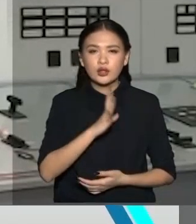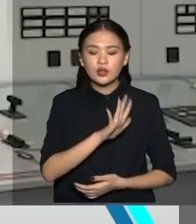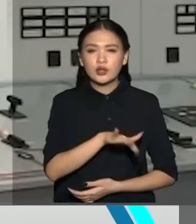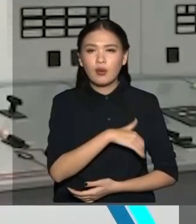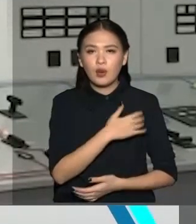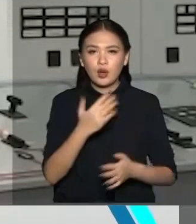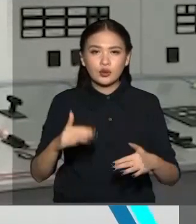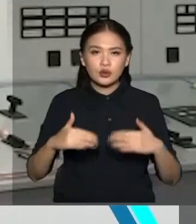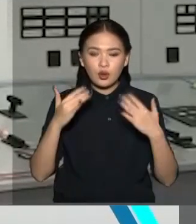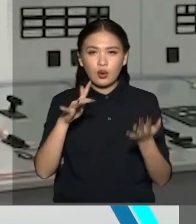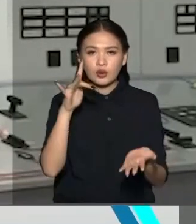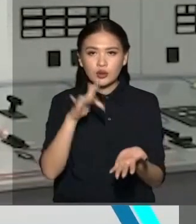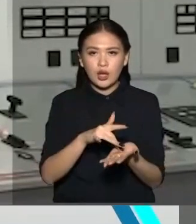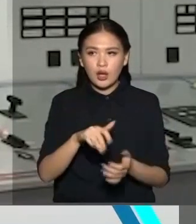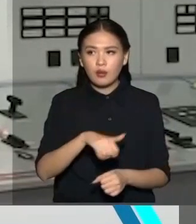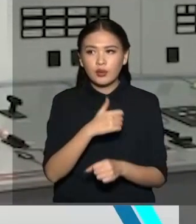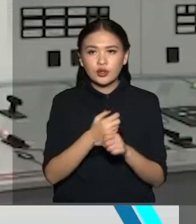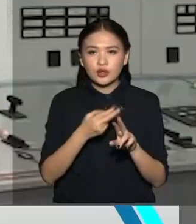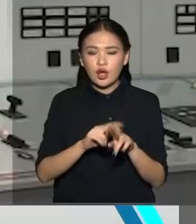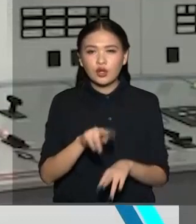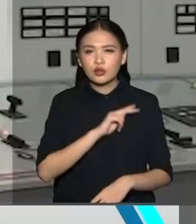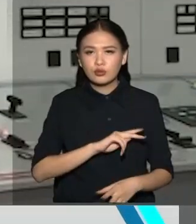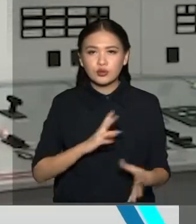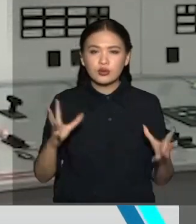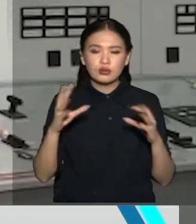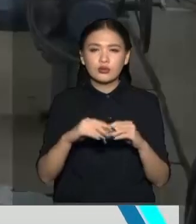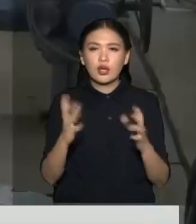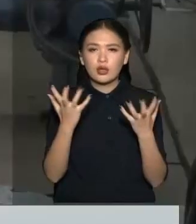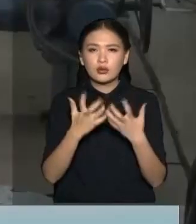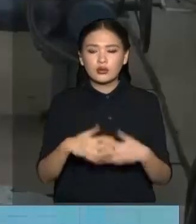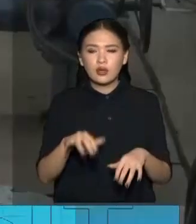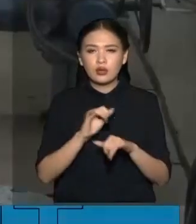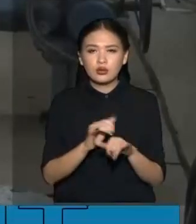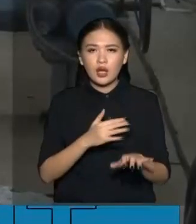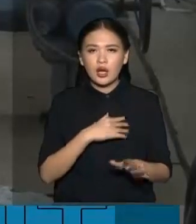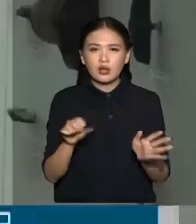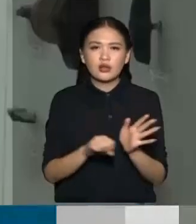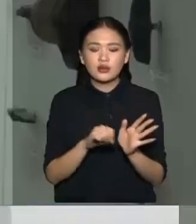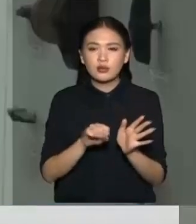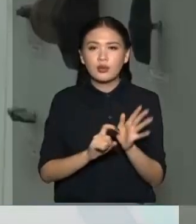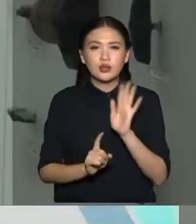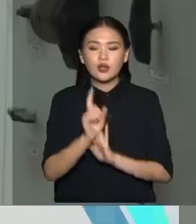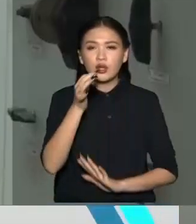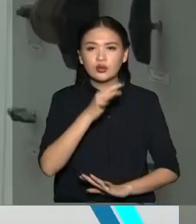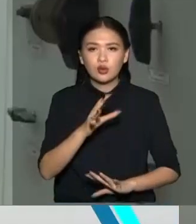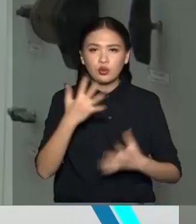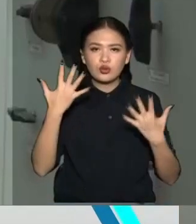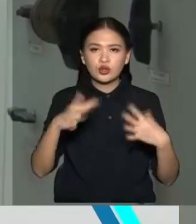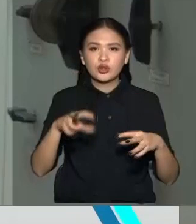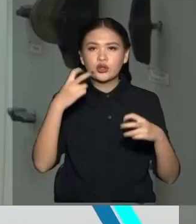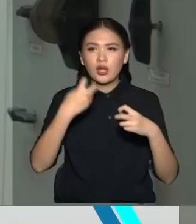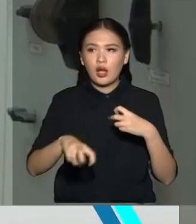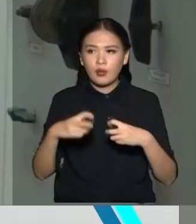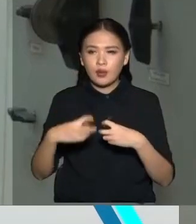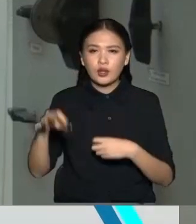мақсатында орталық басшылығы мердігерлермен бірге жұмысшылар санын ұлғайтуды шешті. Қыс басталмай жатып, жылу желілерінің желі шығып жатқаны